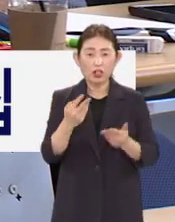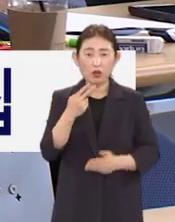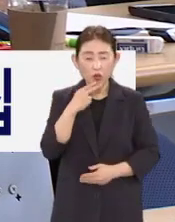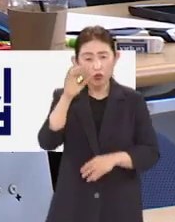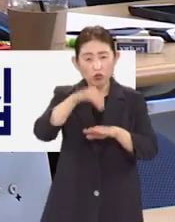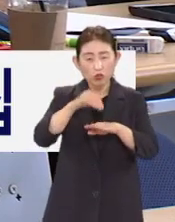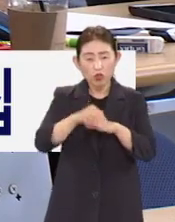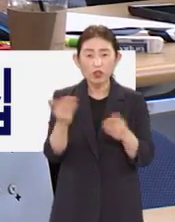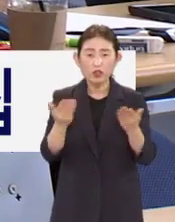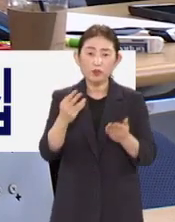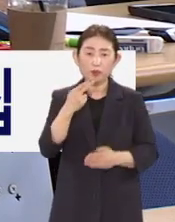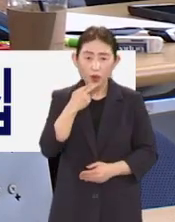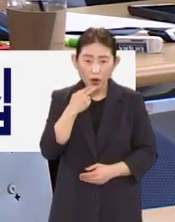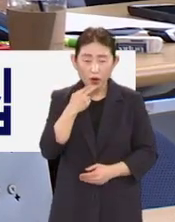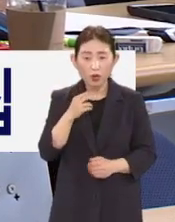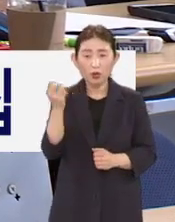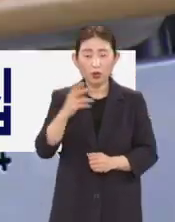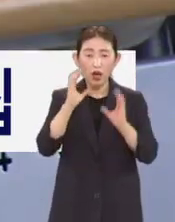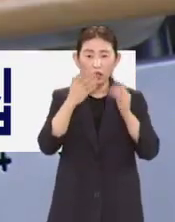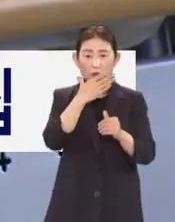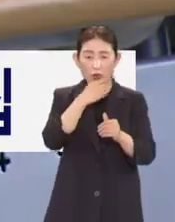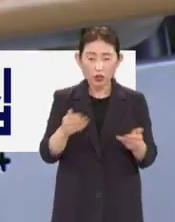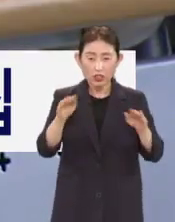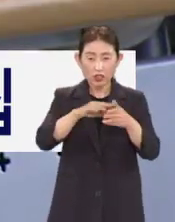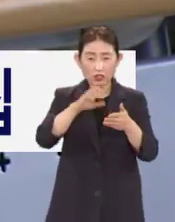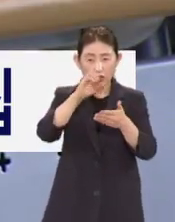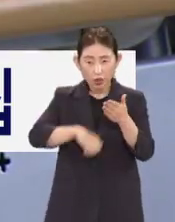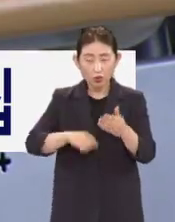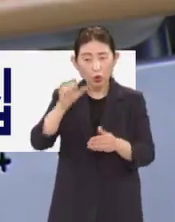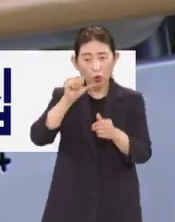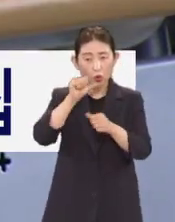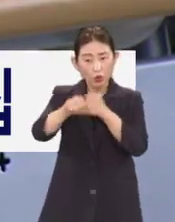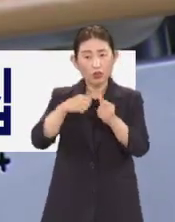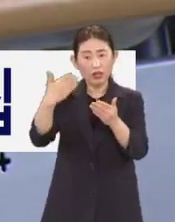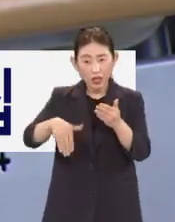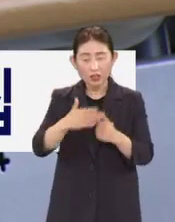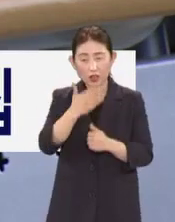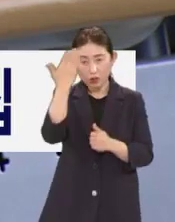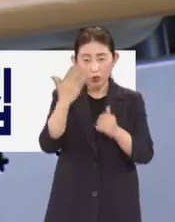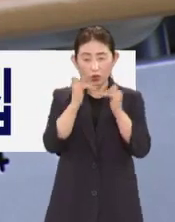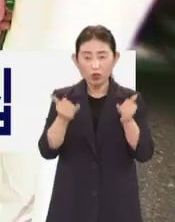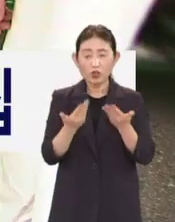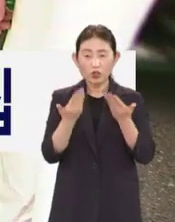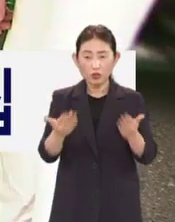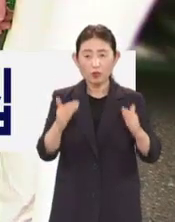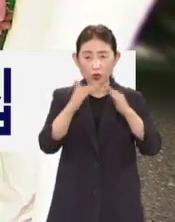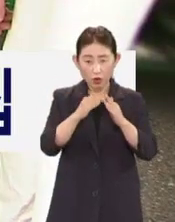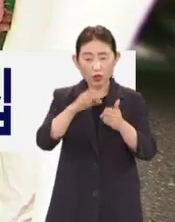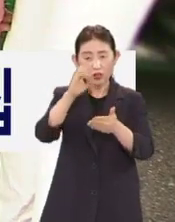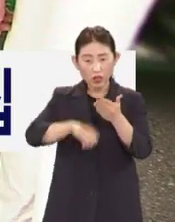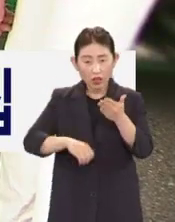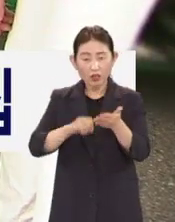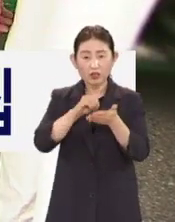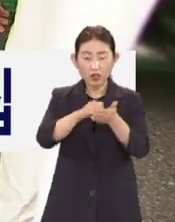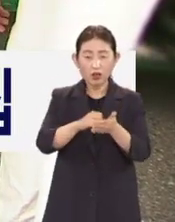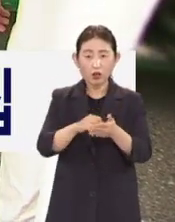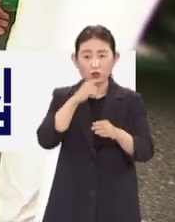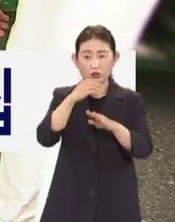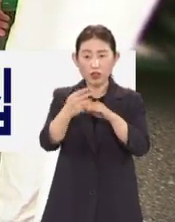직업훈련 참여 이력이 없거나 아동복지시설 퇴소 후 5년 미만 청소년쉼터 입퇴소 청년이나